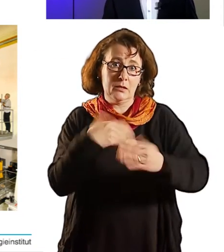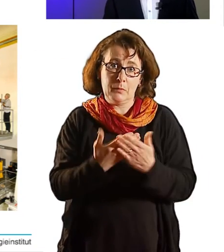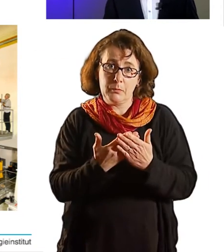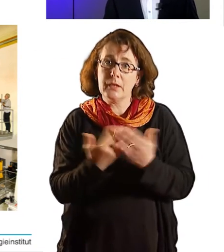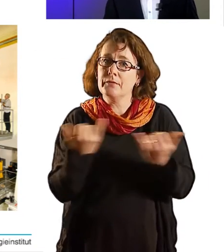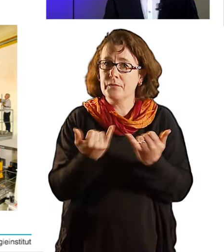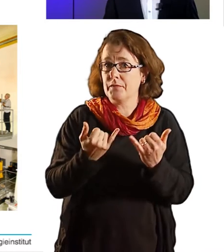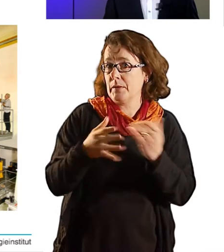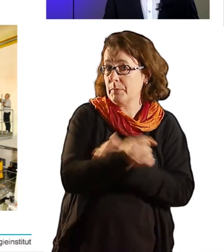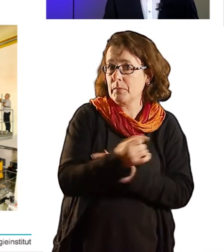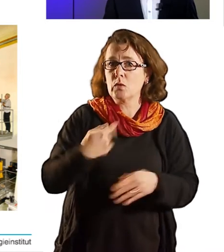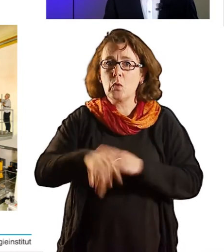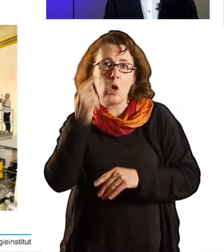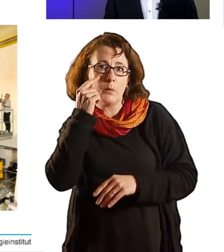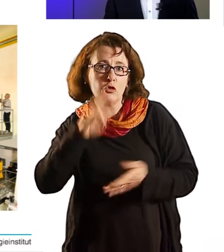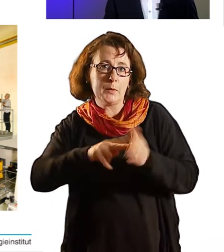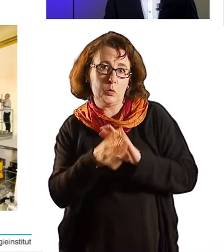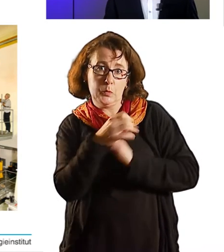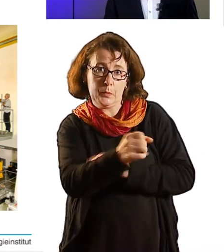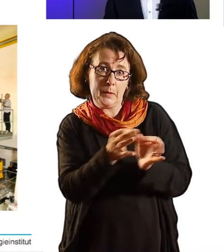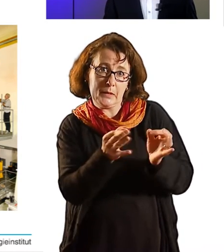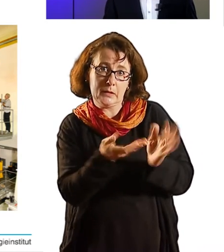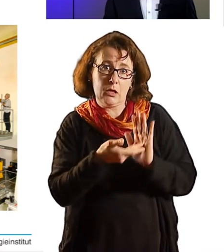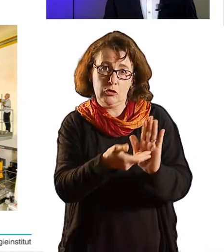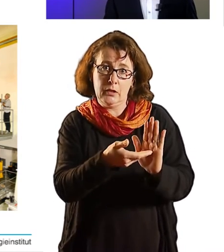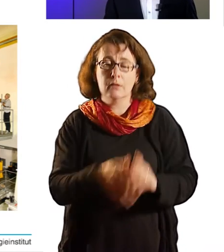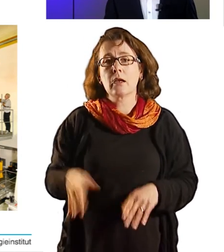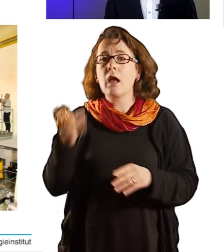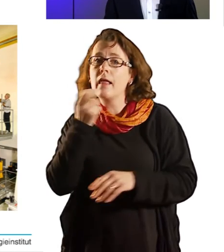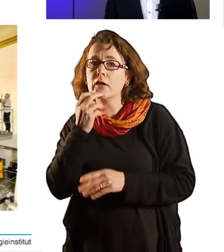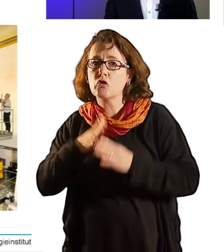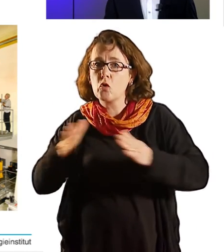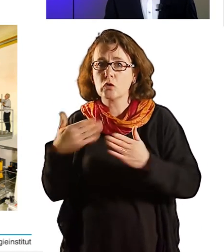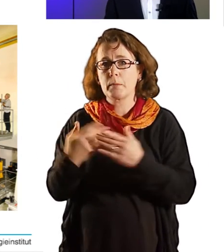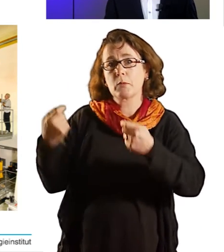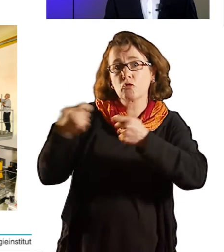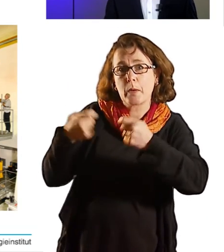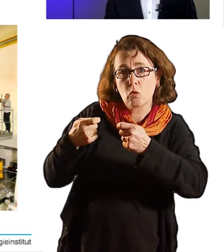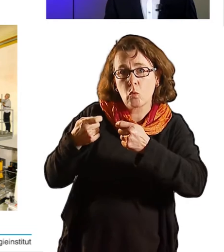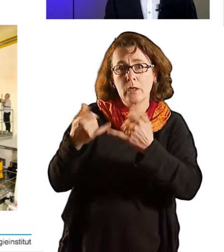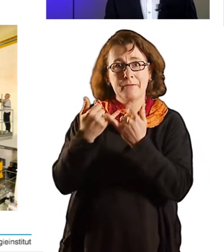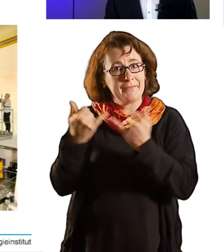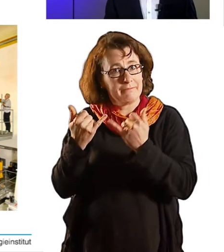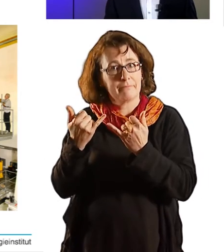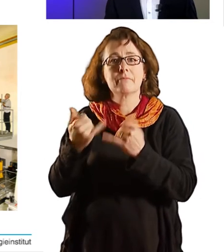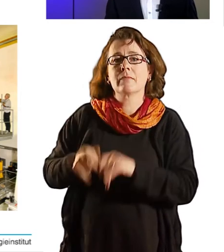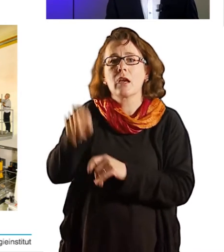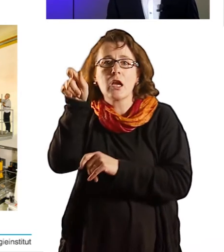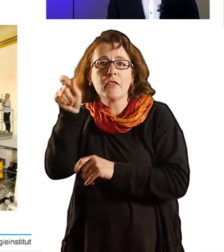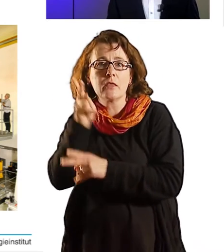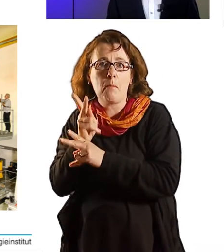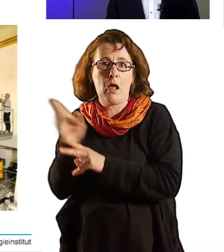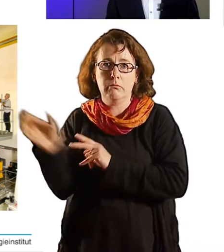heute mit Methoden der Optik dargestellt oder gemessen. Für elektrische Größen wie die elektrische Spannung werden vielfach sogenannte